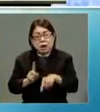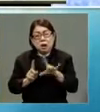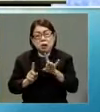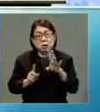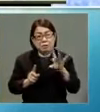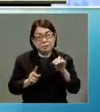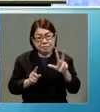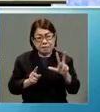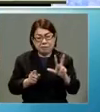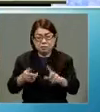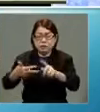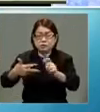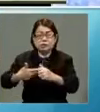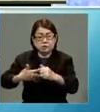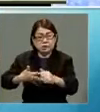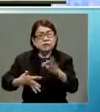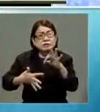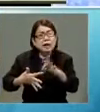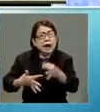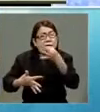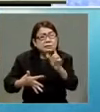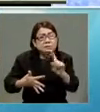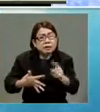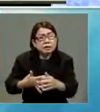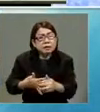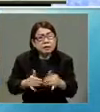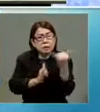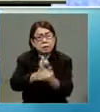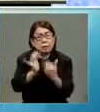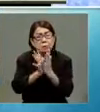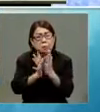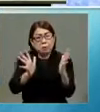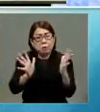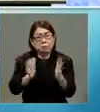มาก็เป็นอาชีพเสี่ยงนะครับทำงานในสถานที่แออัดอีก